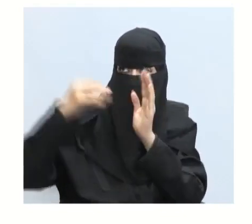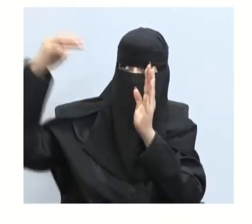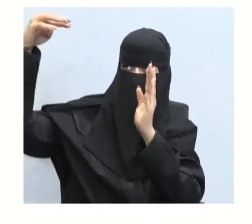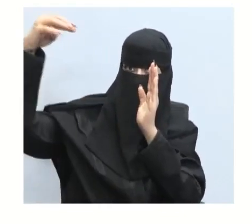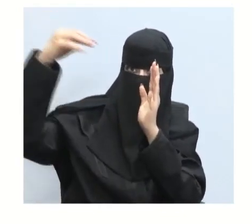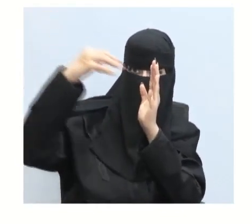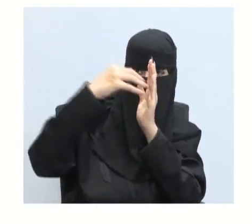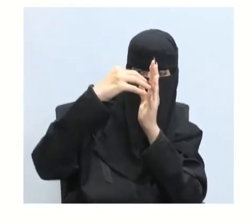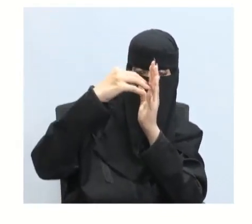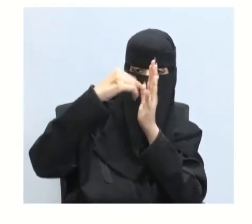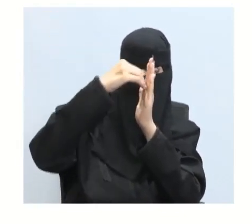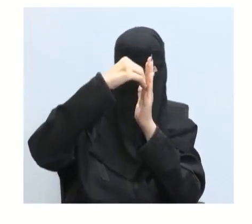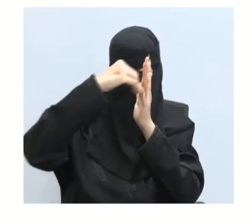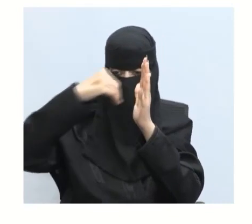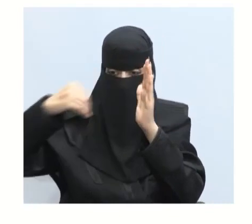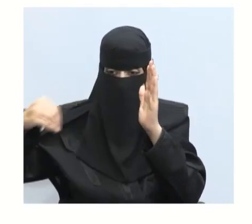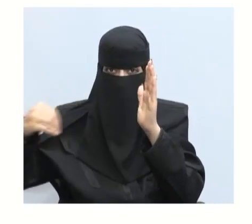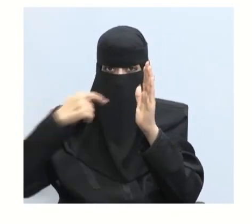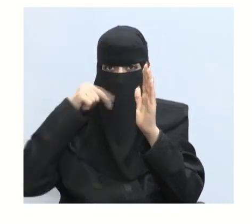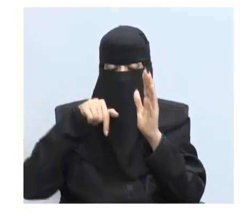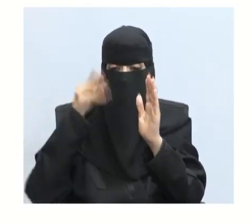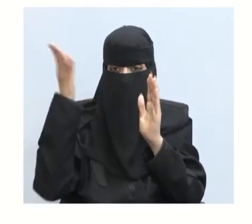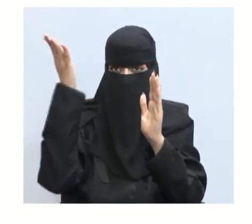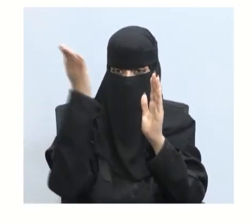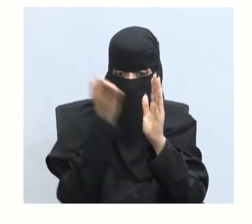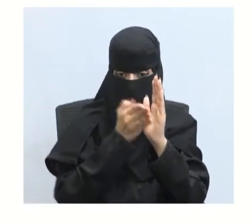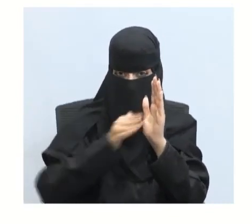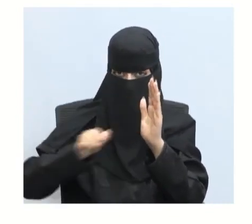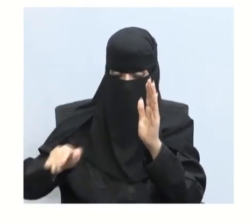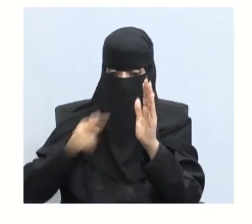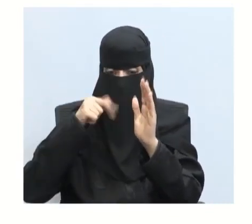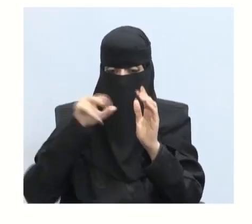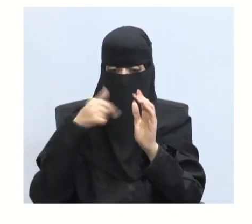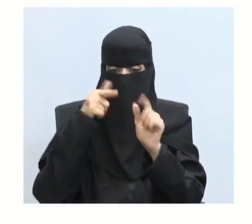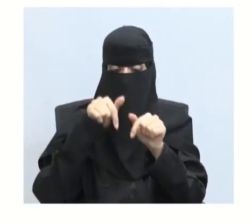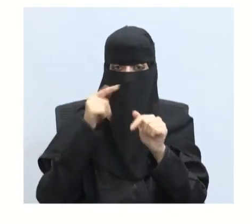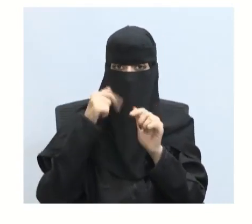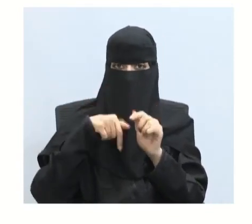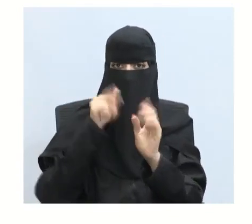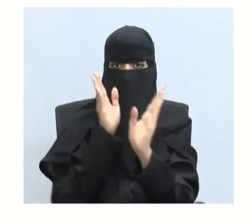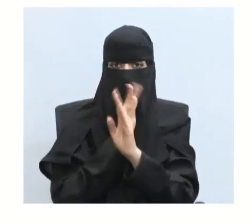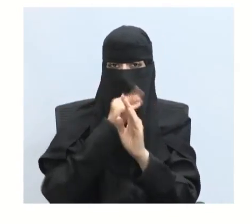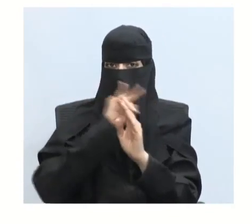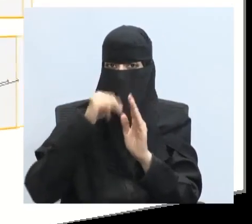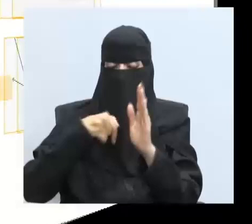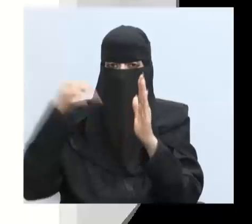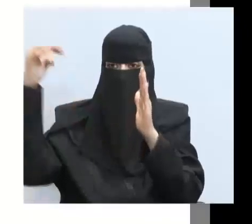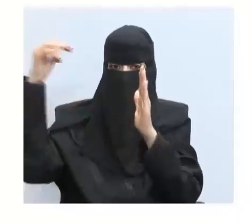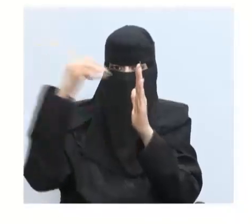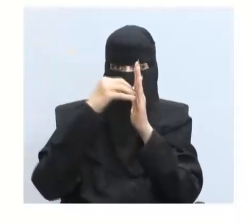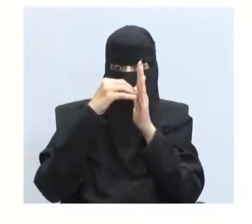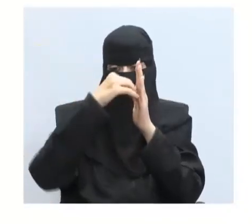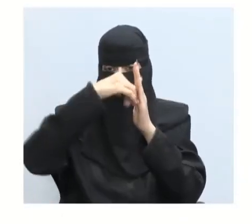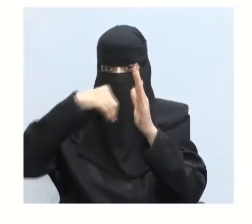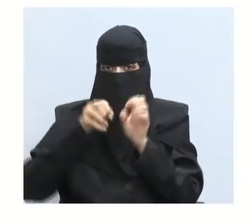متوازيه وتنعكس متوازيه اما في الانعكاس غير المنتظم تسقط الاشعه متوازيه وتنعكس